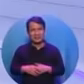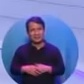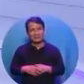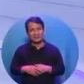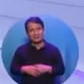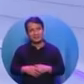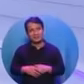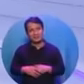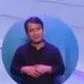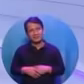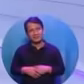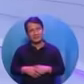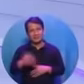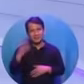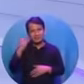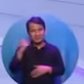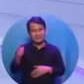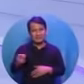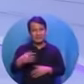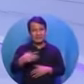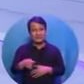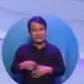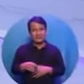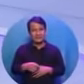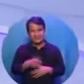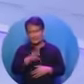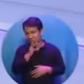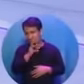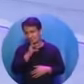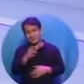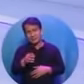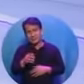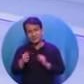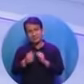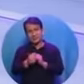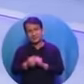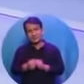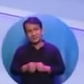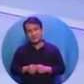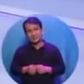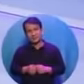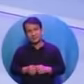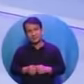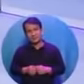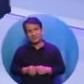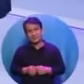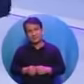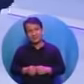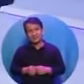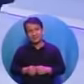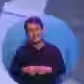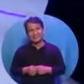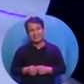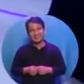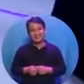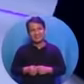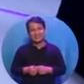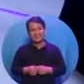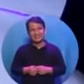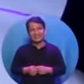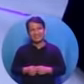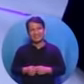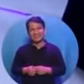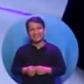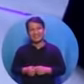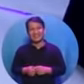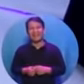Na, kasi palagi niya binubulungan. Baka pwede niyo magsama dyan, sir. Eh, bakit hindi? Sige. Lord Director, upo ka. Sakit na ka.